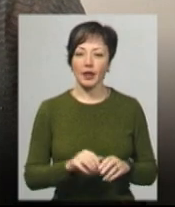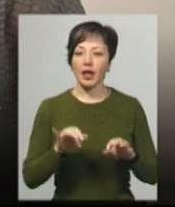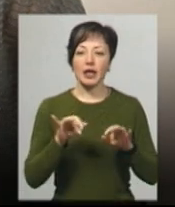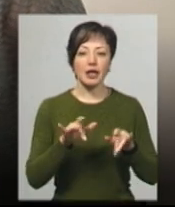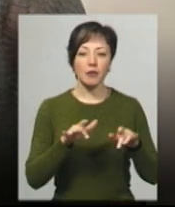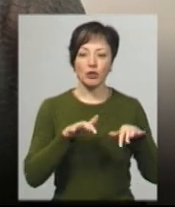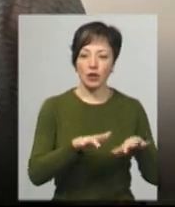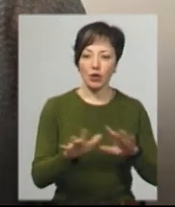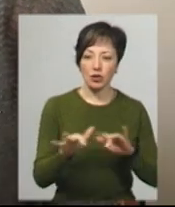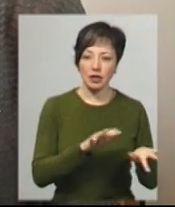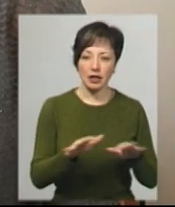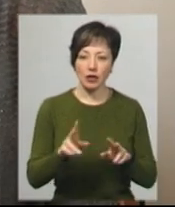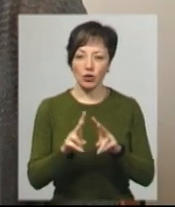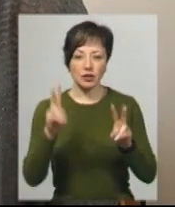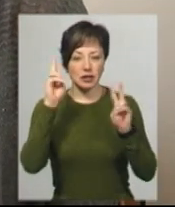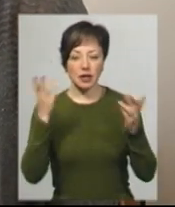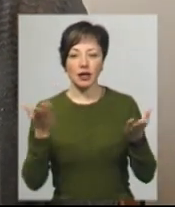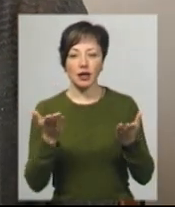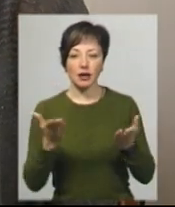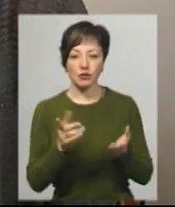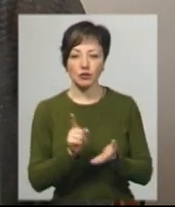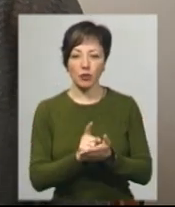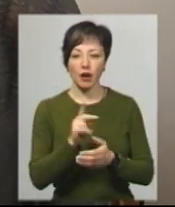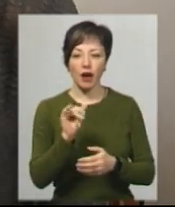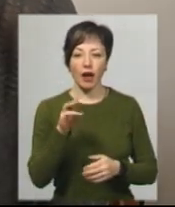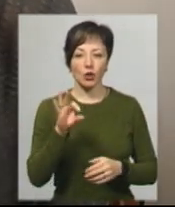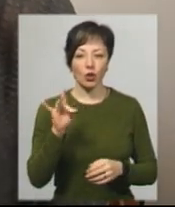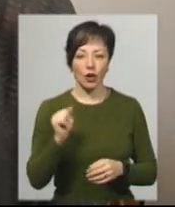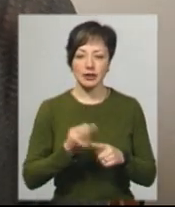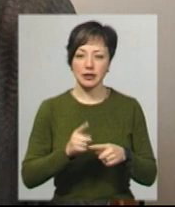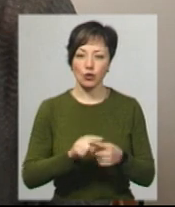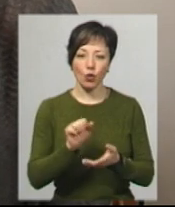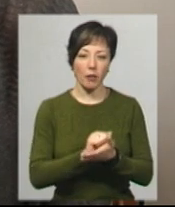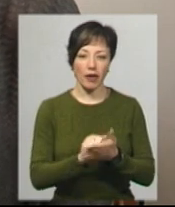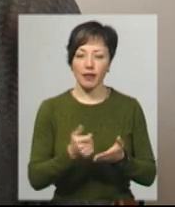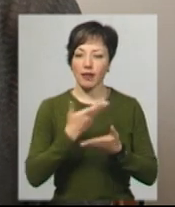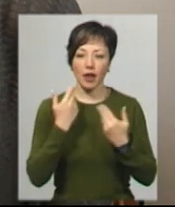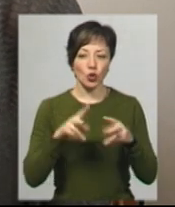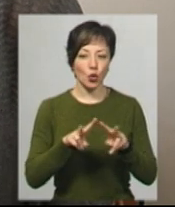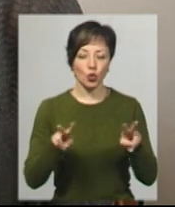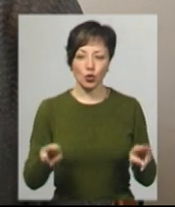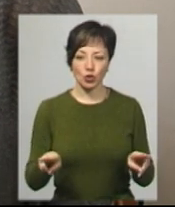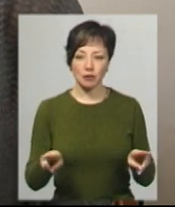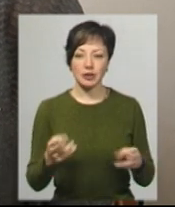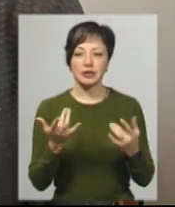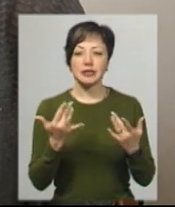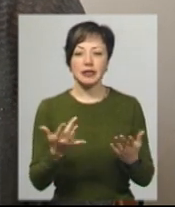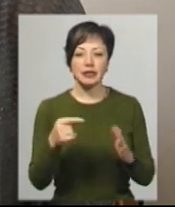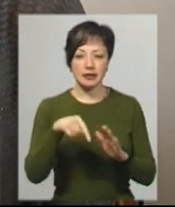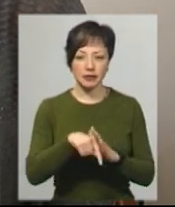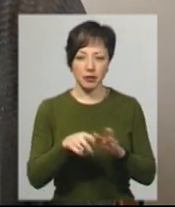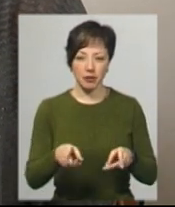ні Тарадай не знає, які дії поводилися щодо Крайтера. Ці документи не є тотожними. Скільки їх це